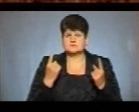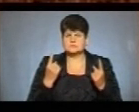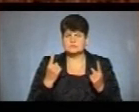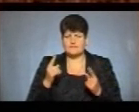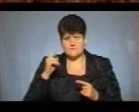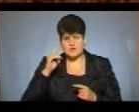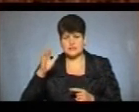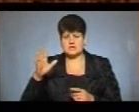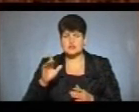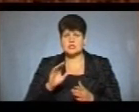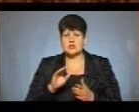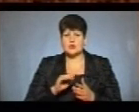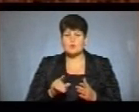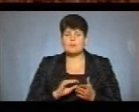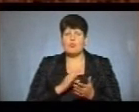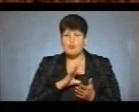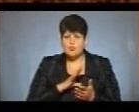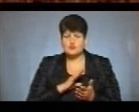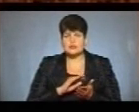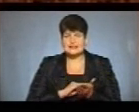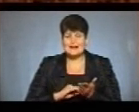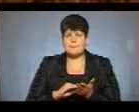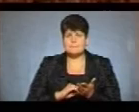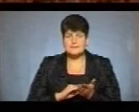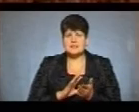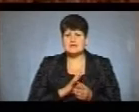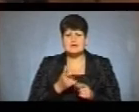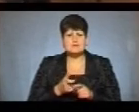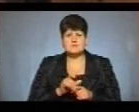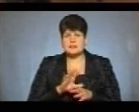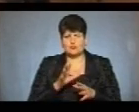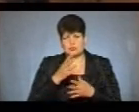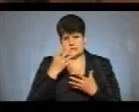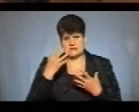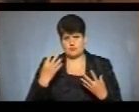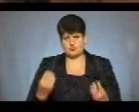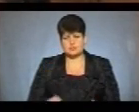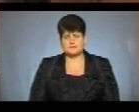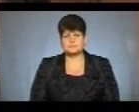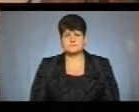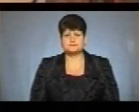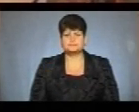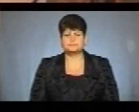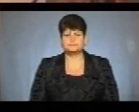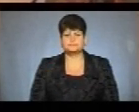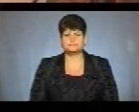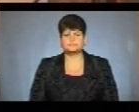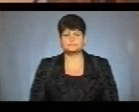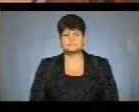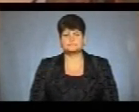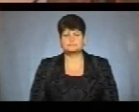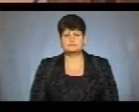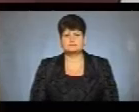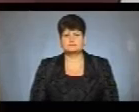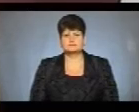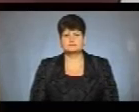найвитадніших композиторів були записані і більше не були забуті. Анжела Шова, Володимир Заболотний. Новини на Суспільному.